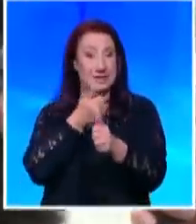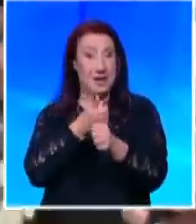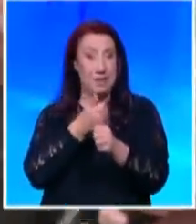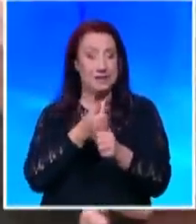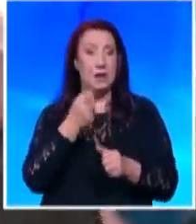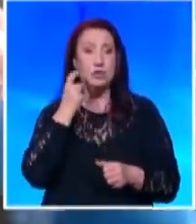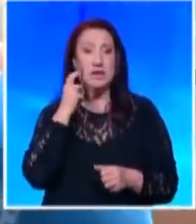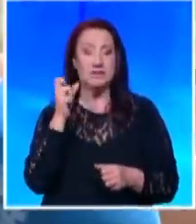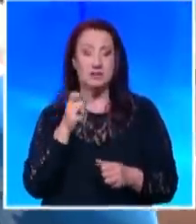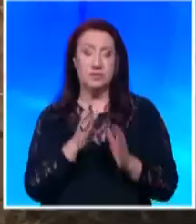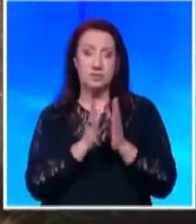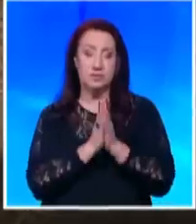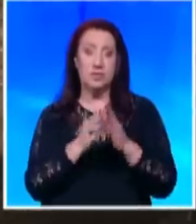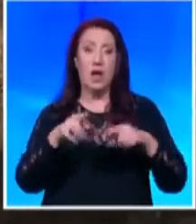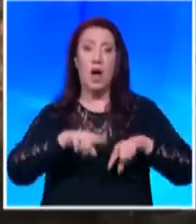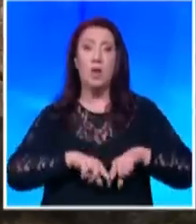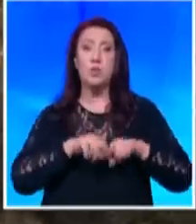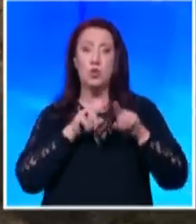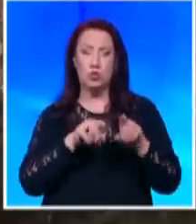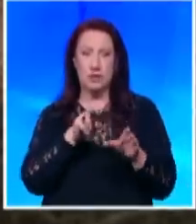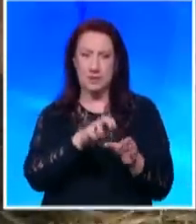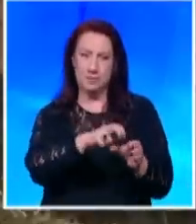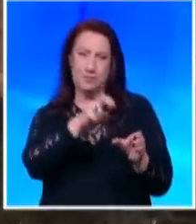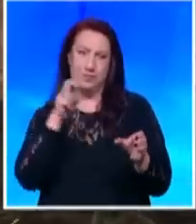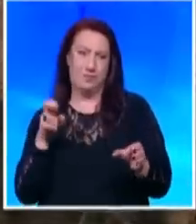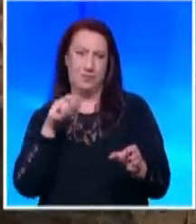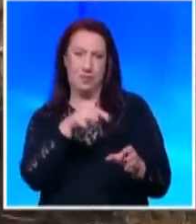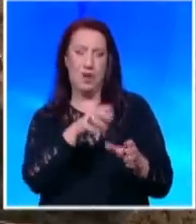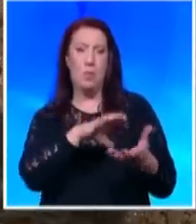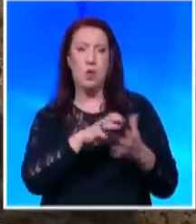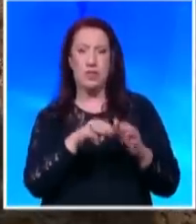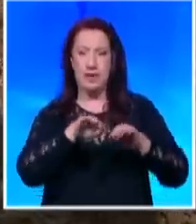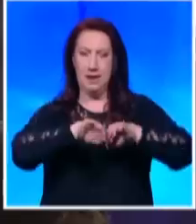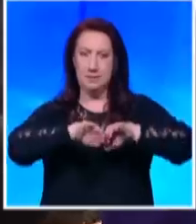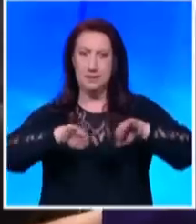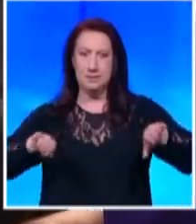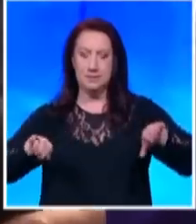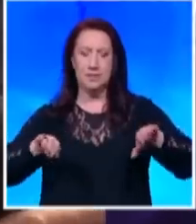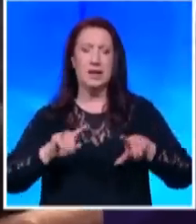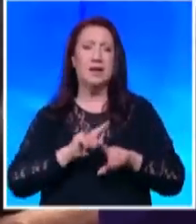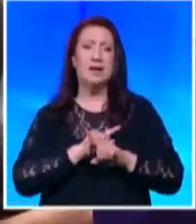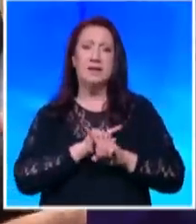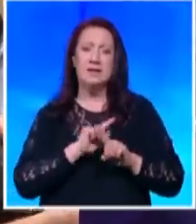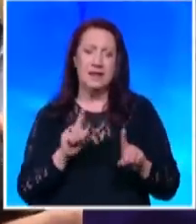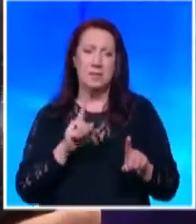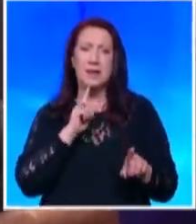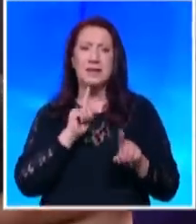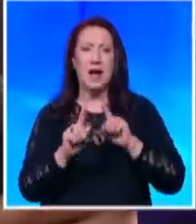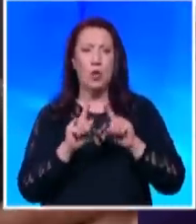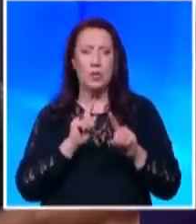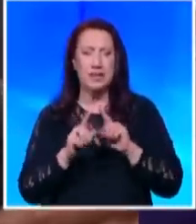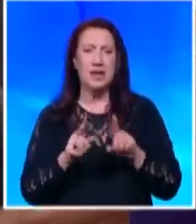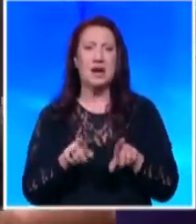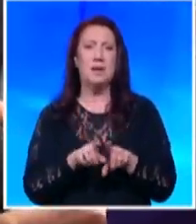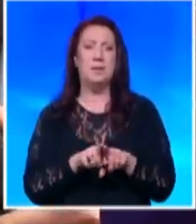прокуратурата, цитирам, да излезе от политическия терен, където е нагазила дълбоко. Няма да коментирам диалозите между